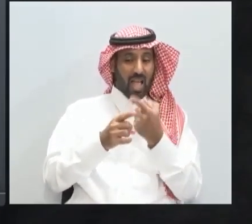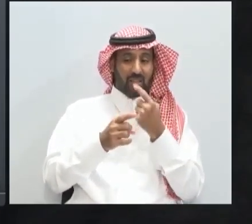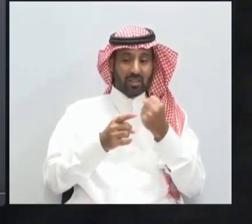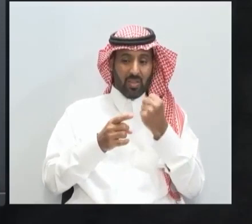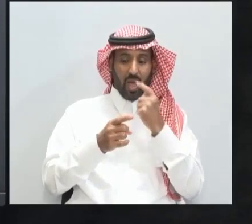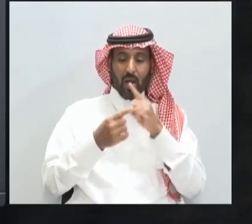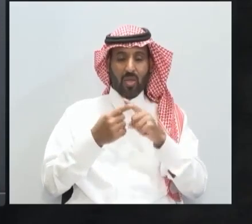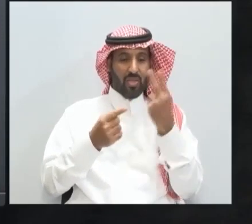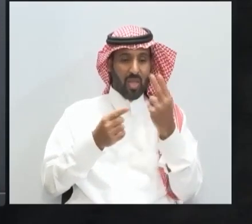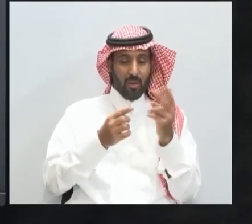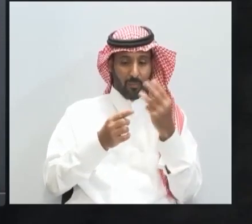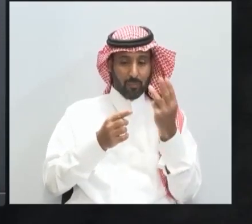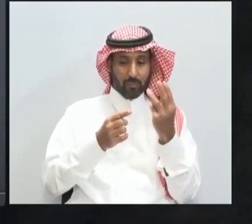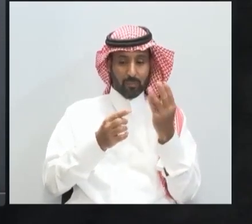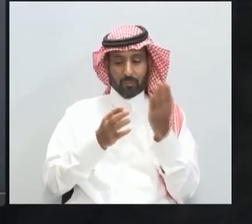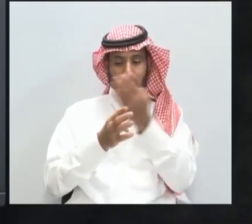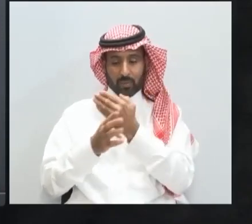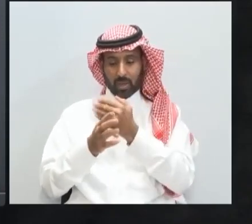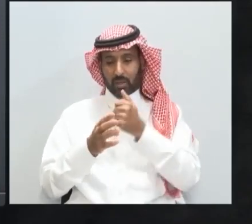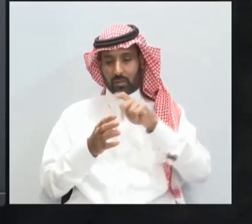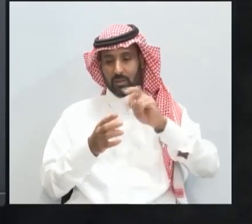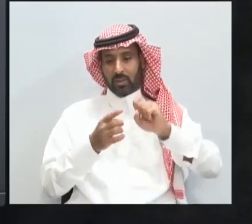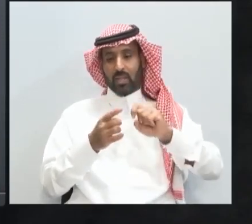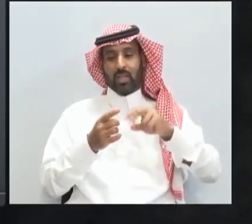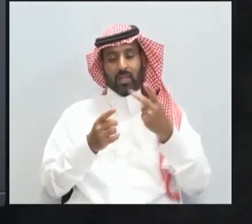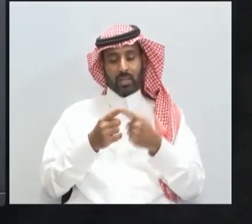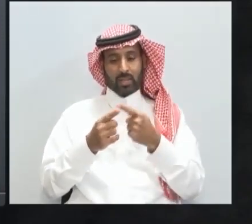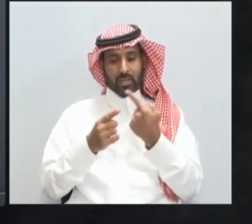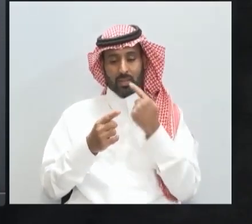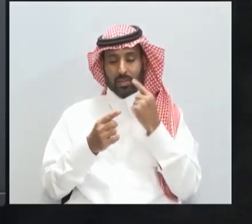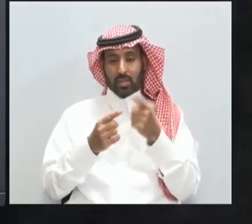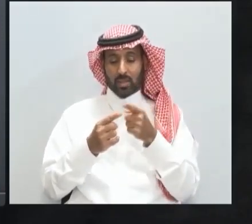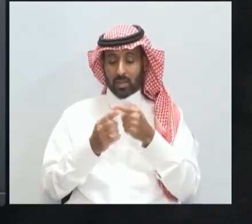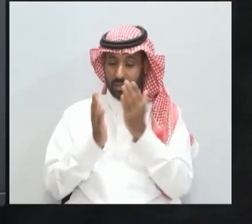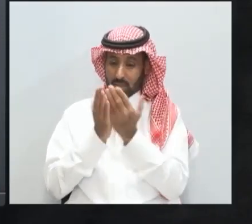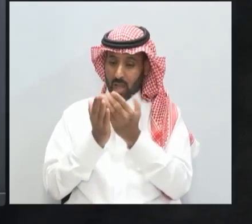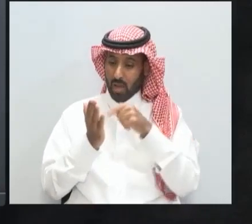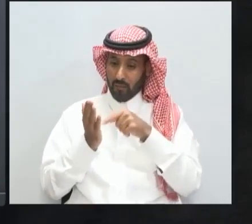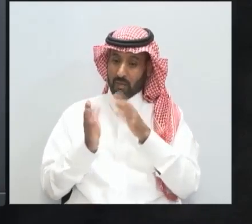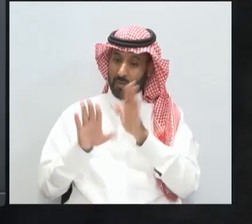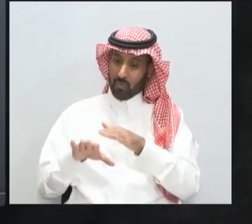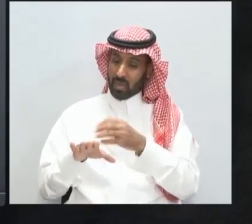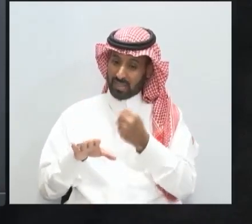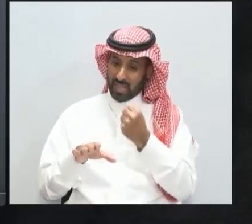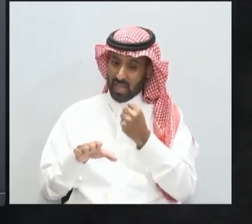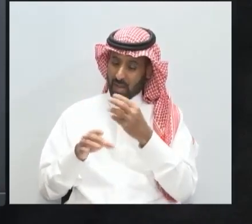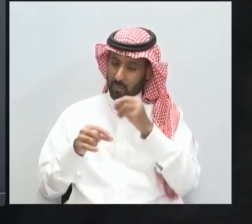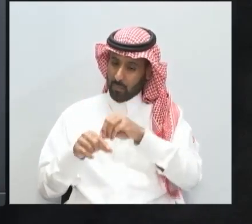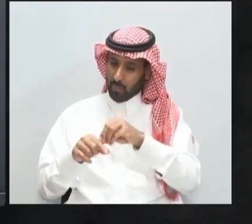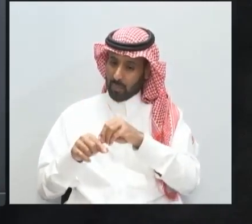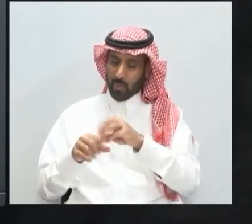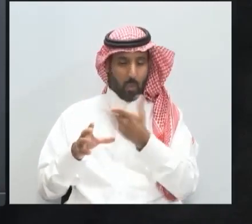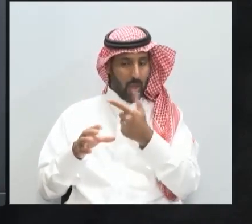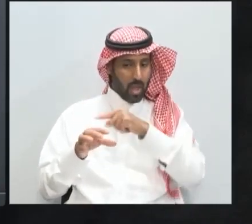تي بي وخرج لدينا ايضا الناد اتش او اثنين من الناد اتش هنا يذكر لنا الكتاب انه لازال هنالك طاقه مخزنه